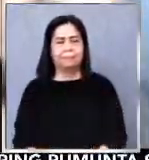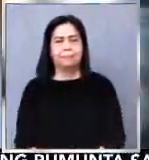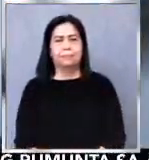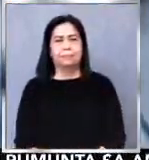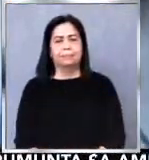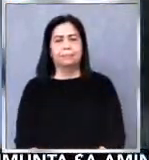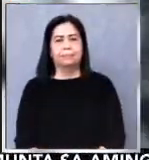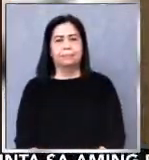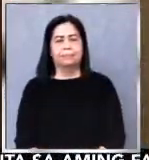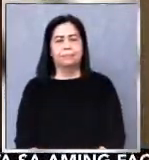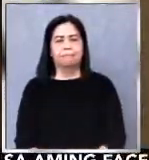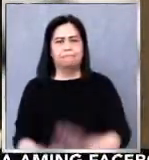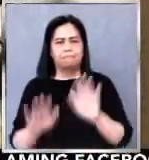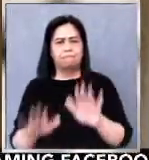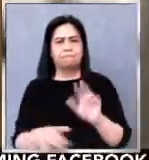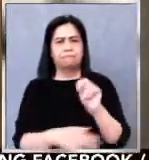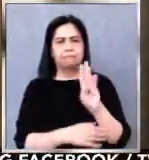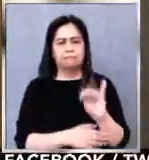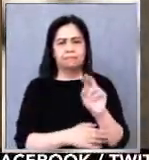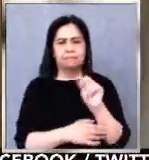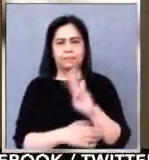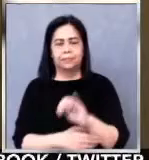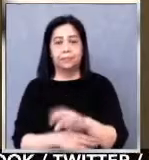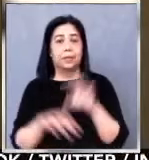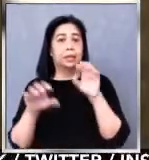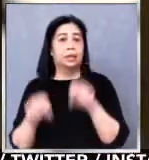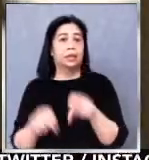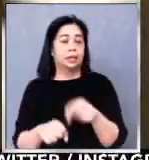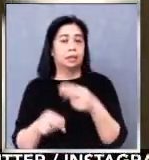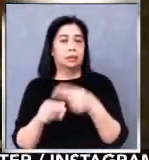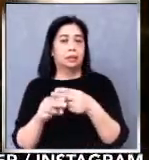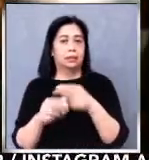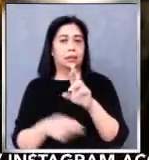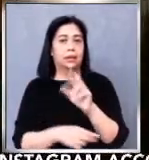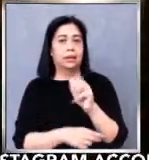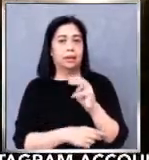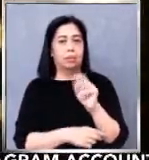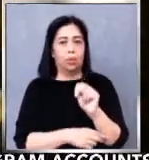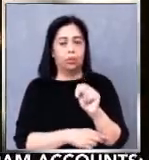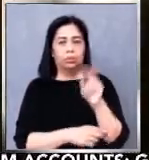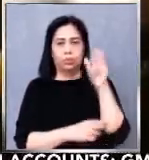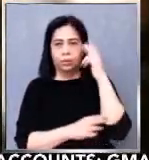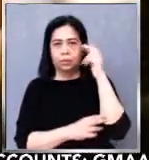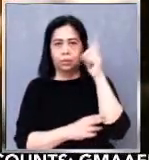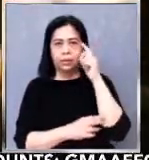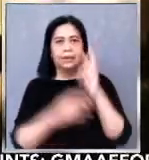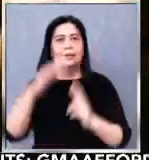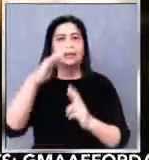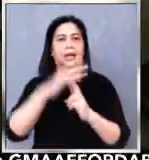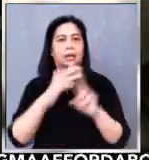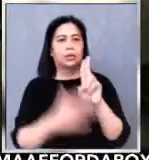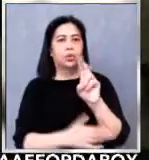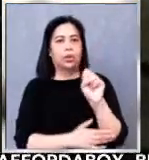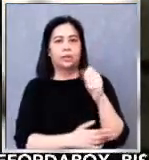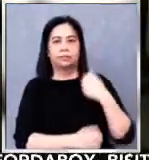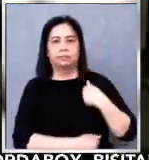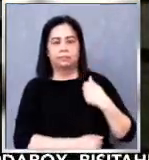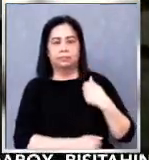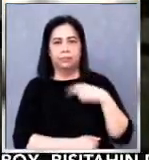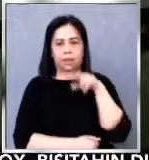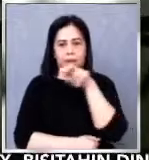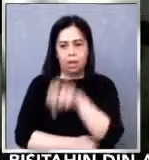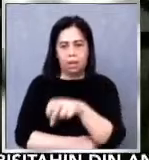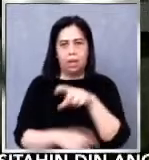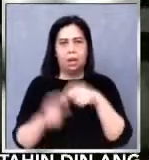NBI! Naaresto ang suspect na si Ramon Luarca, isang retired U.S. Air Force. Tumambad sa mga operatiba ang sangkaterban